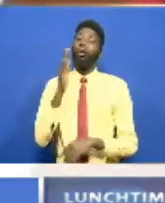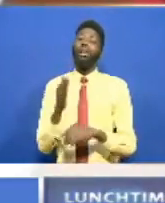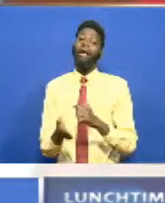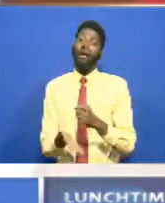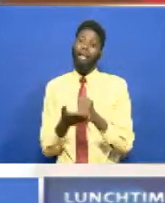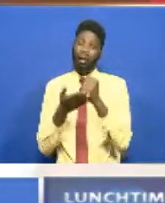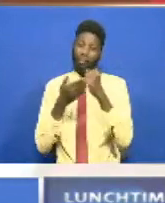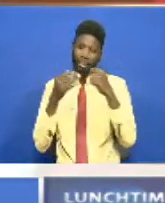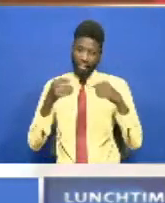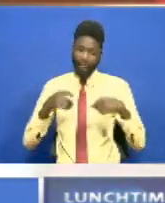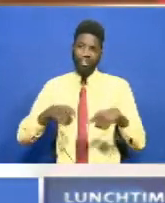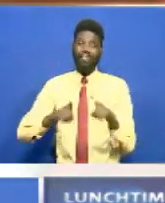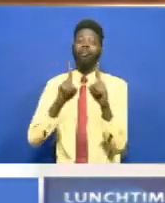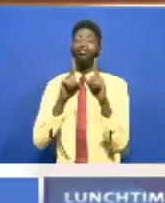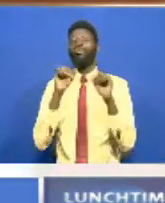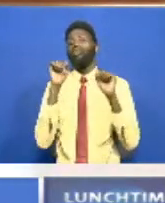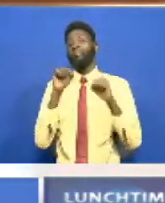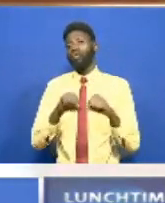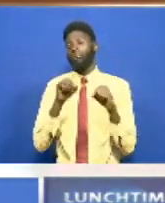kuweka